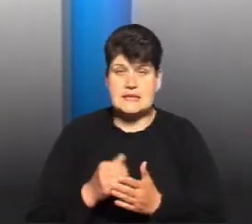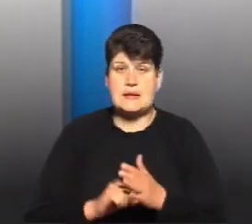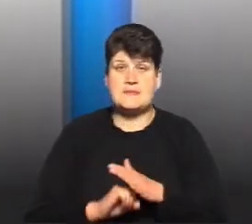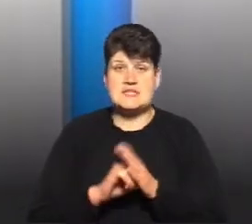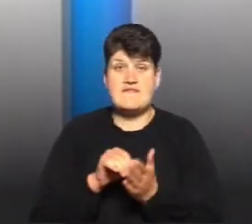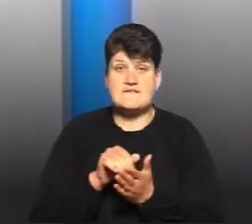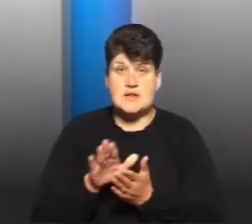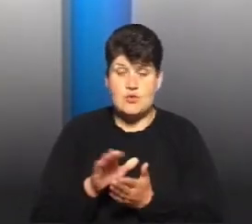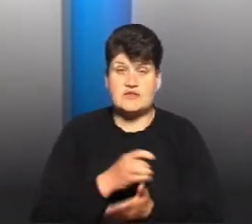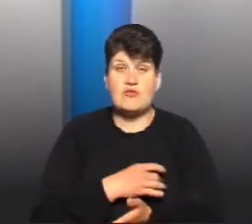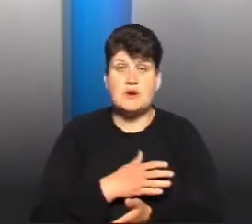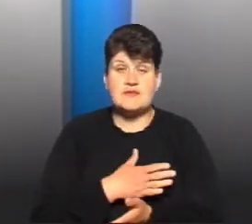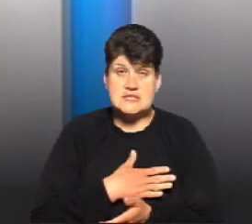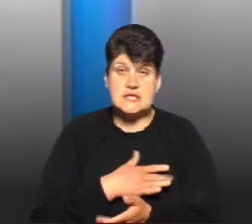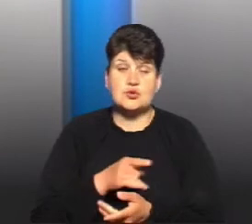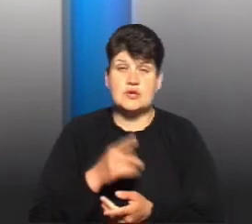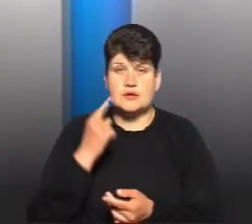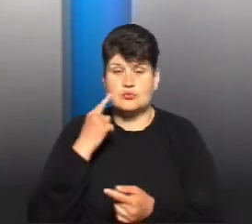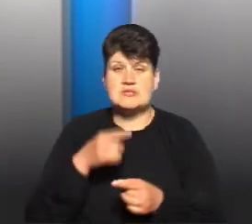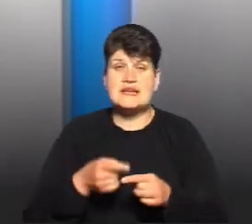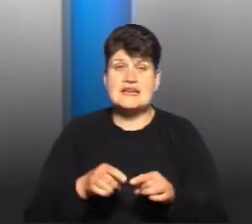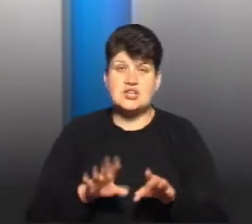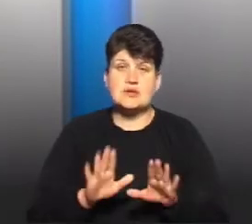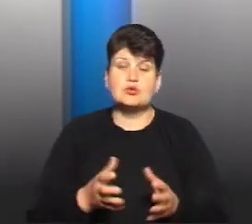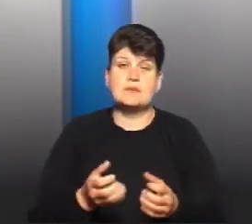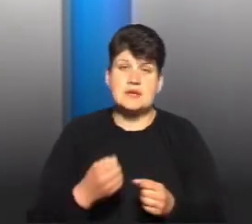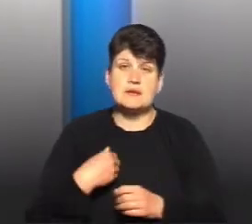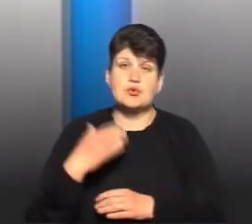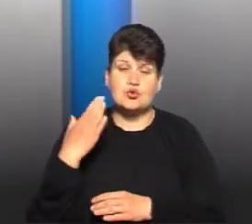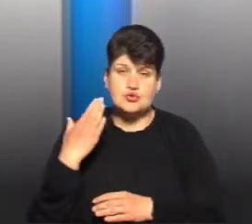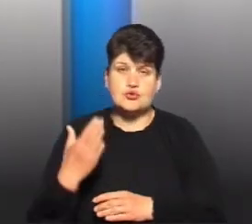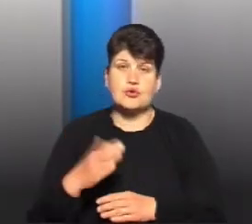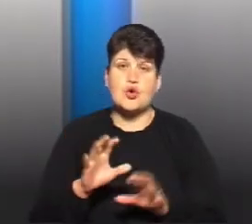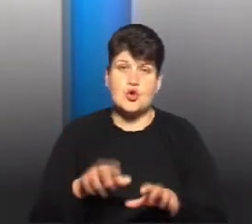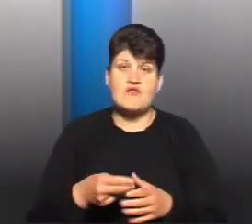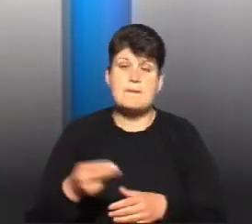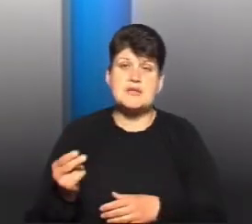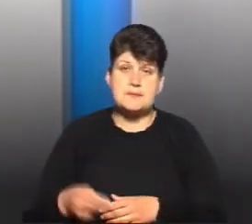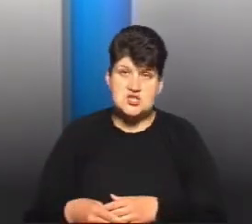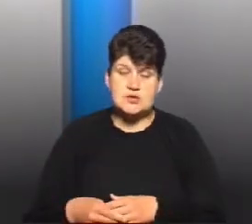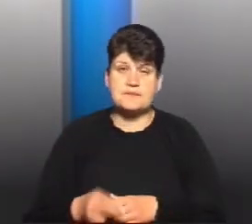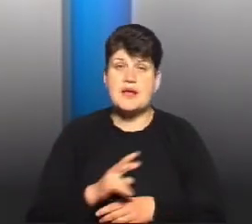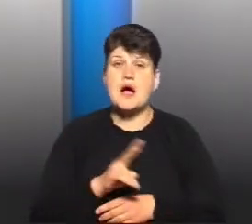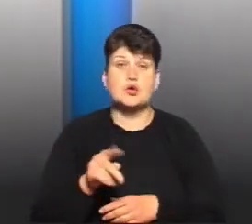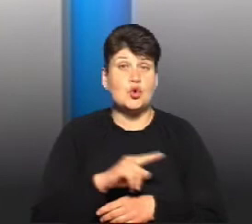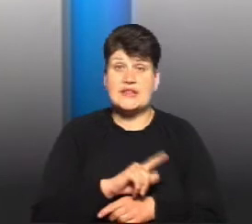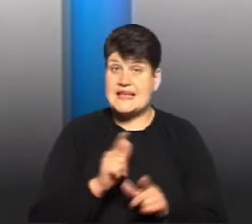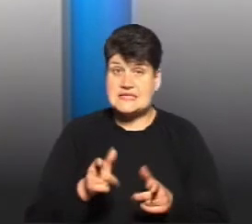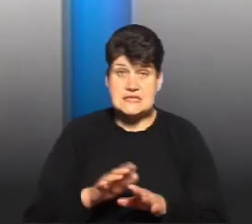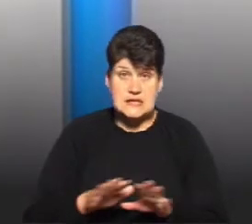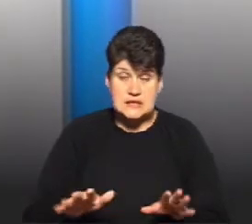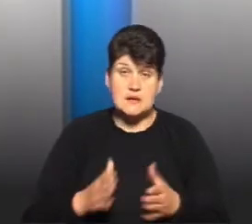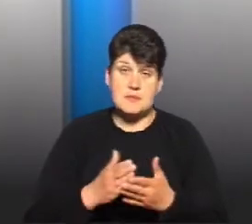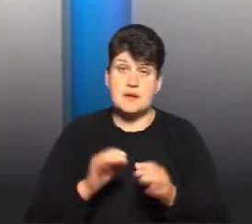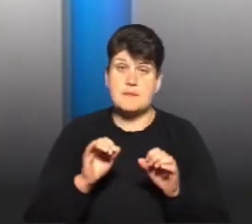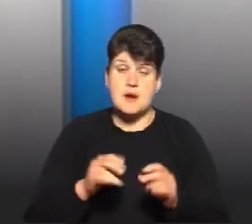приватизації, то, відповідно, я думаю, що таке рішення буде прийнято і проголосоване, і, відповідно, голова його підпише. А хто з ним не згідний, то тоді, в принципі, має право оскаржити це